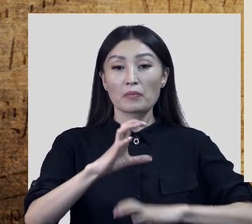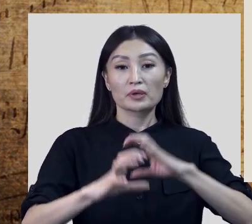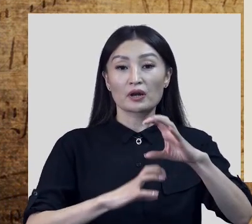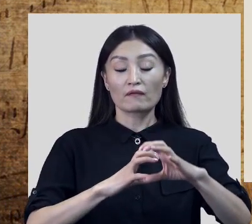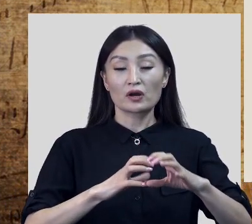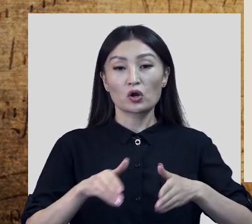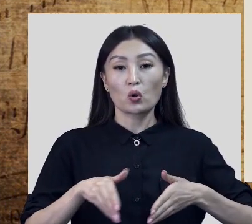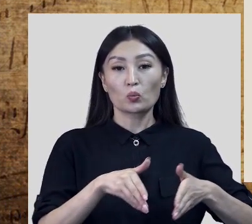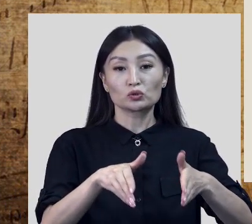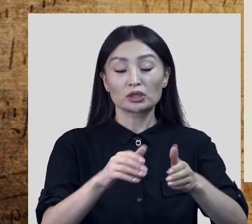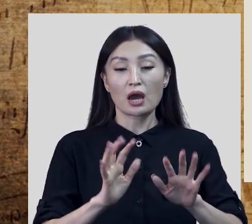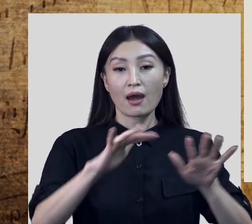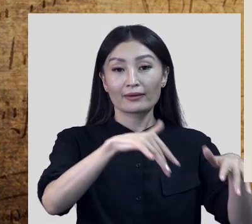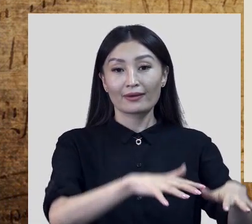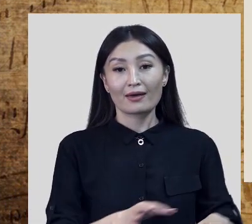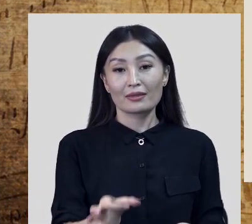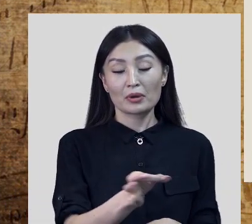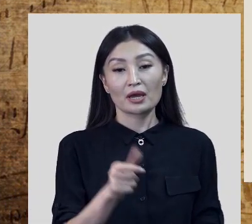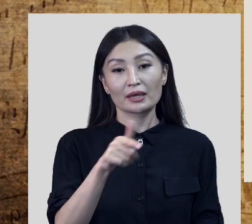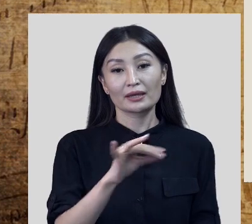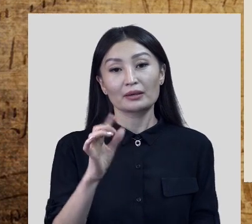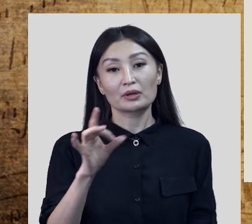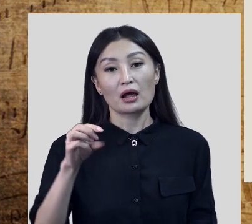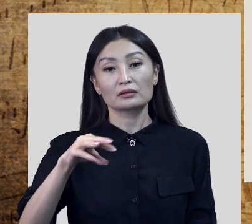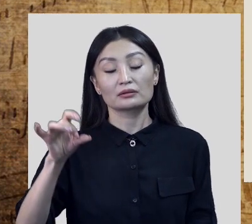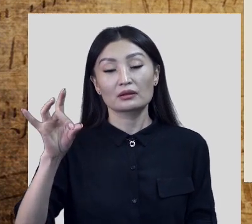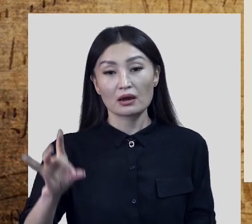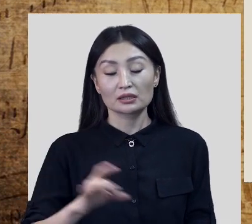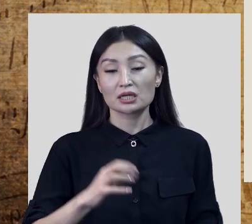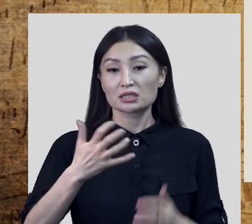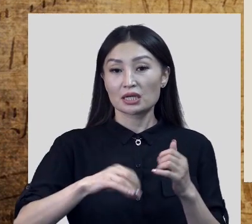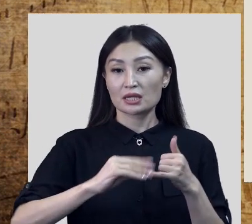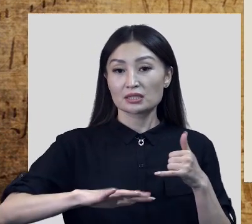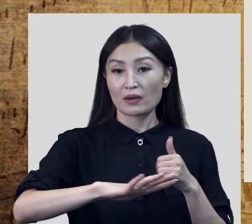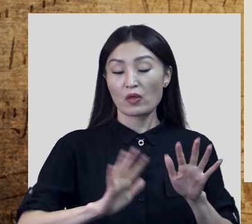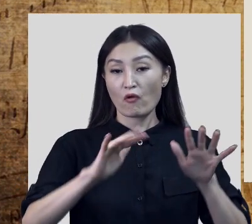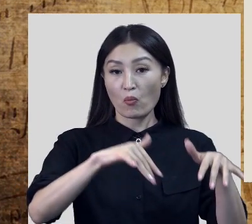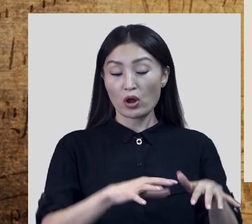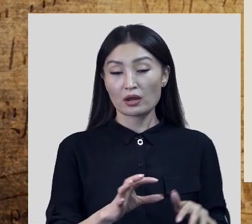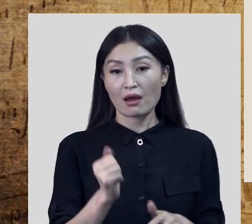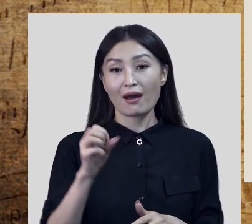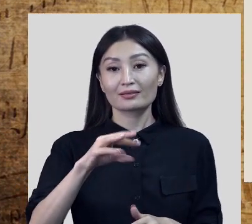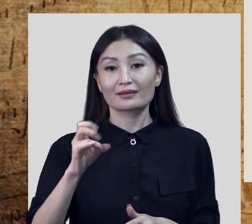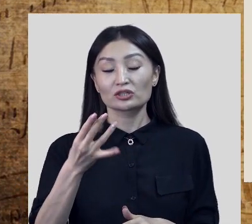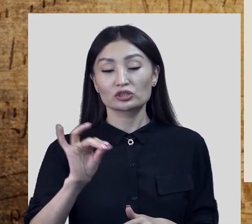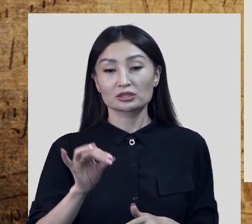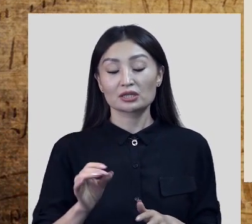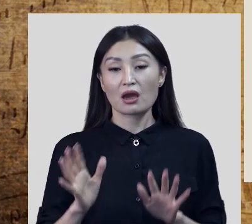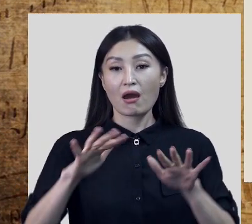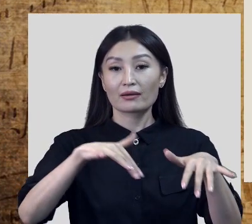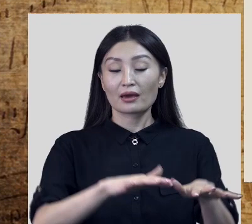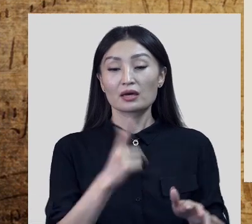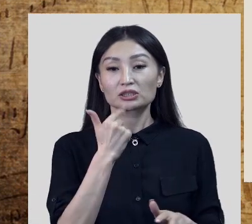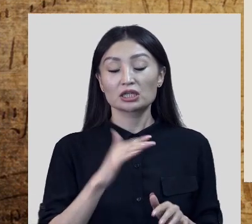путях через океаны и моря гибралтар контроль над выходом из средиземного моря в атлантический океан один выход из